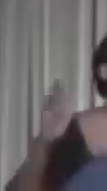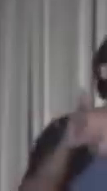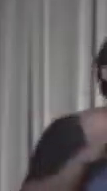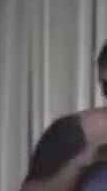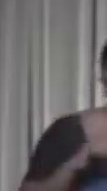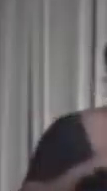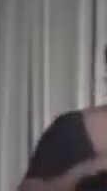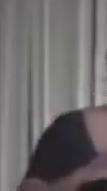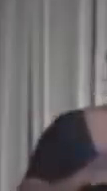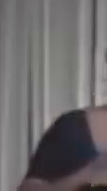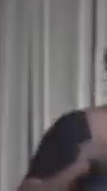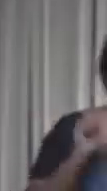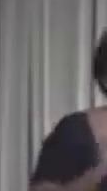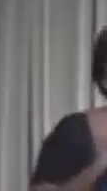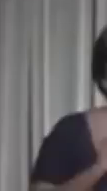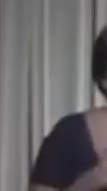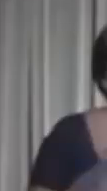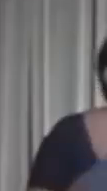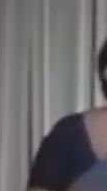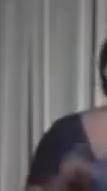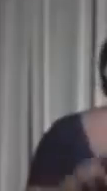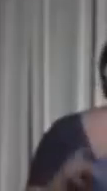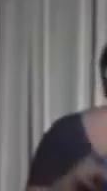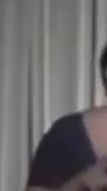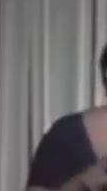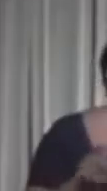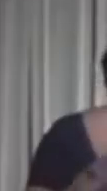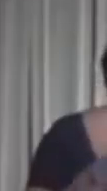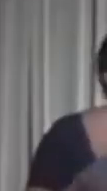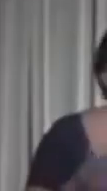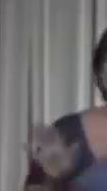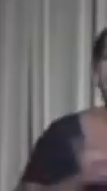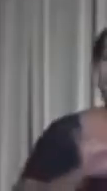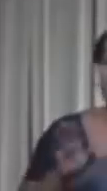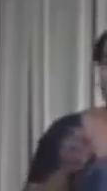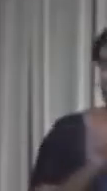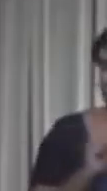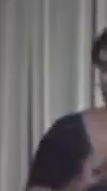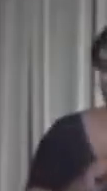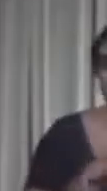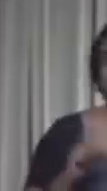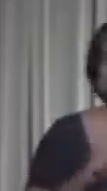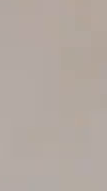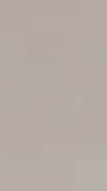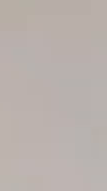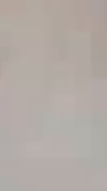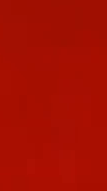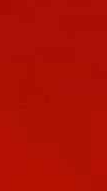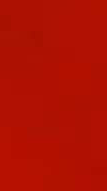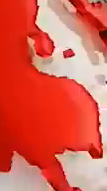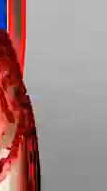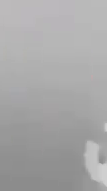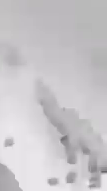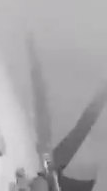அல்ல, விலைவாசி உயர்வை கட்டுப்படுத்த தயவு செய்து நடவடிக்கை எடுங்கள். டாலர் பிரச்சனை ஒரு நீண்ட காலத்தை